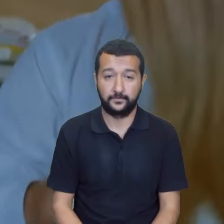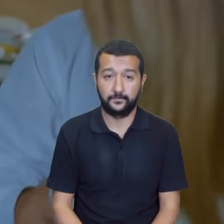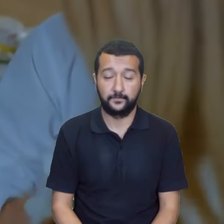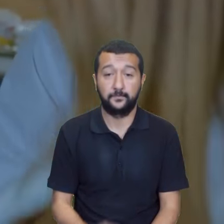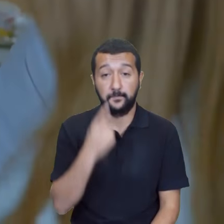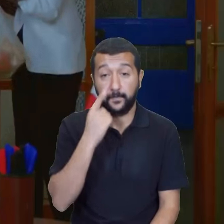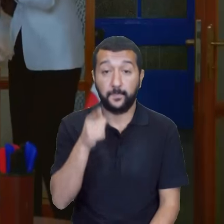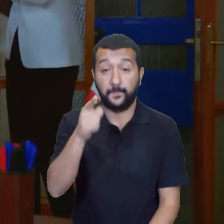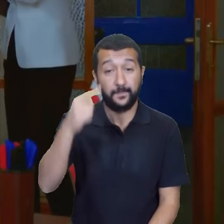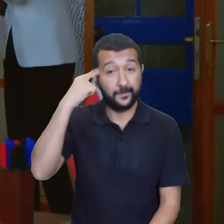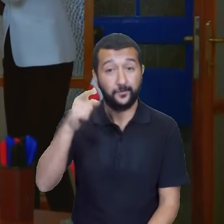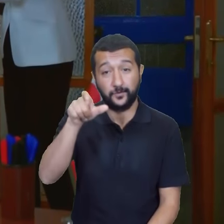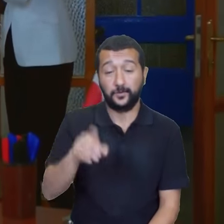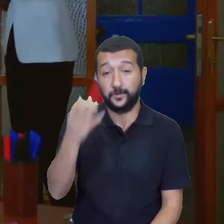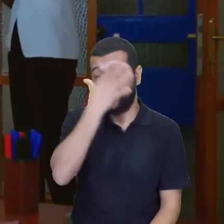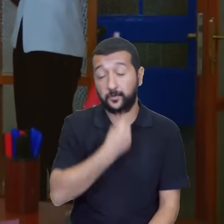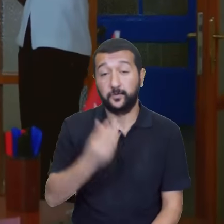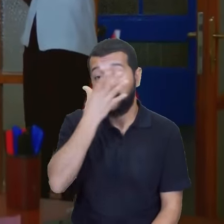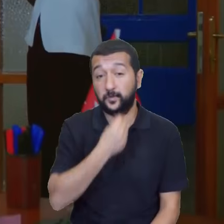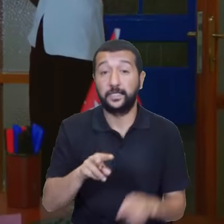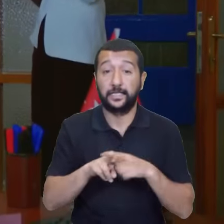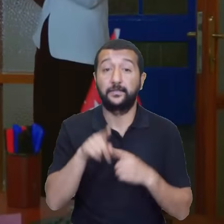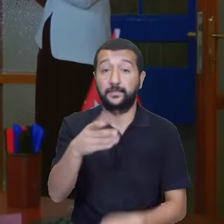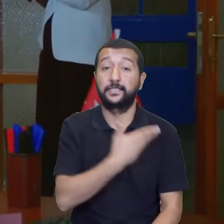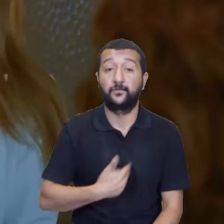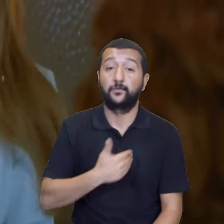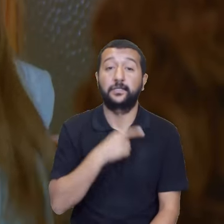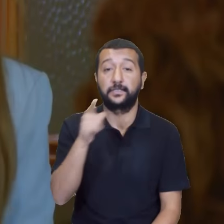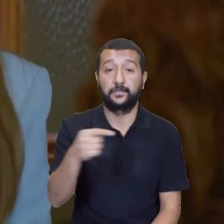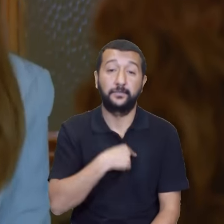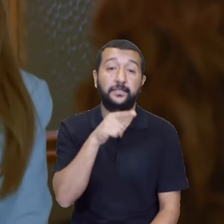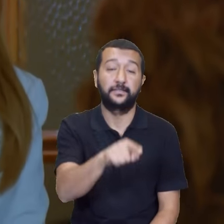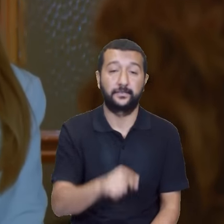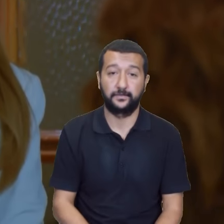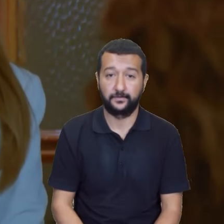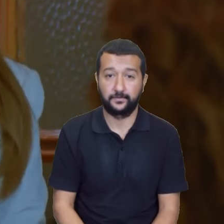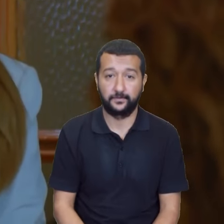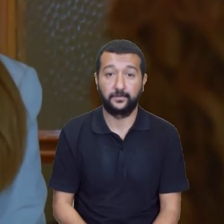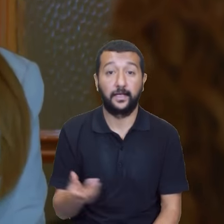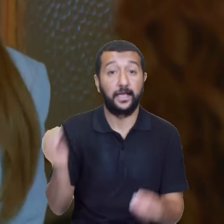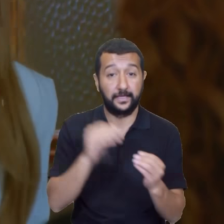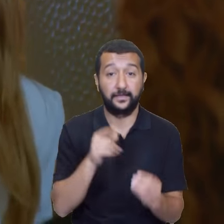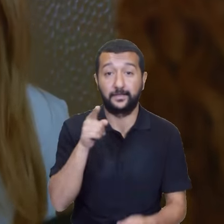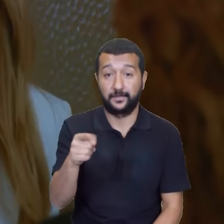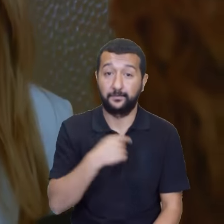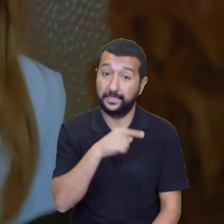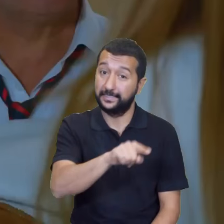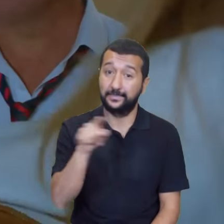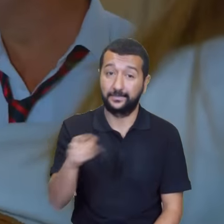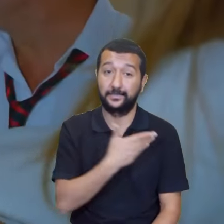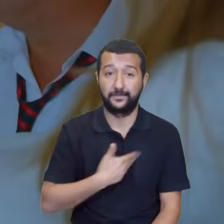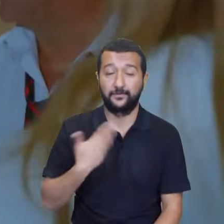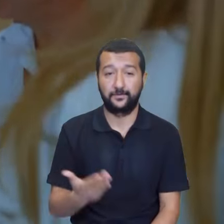acıkmışsınızdır. Bak, düşünceli güzeller güzeli yeğenim. Seviyorum ben seni. Ben de seni. Hatta ben de